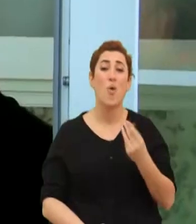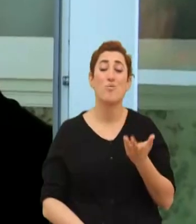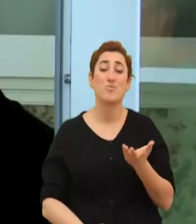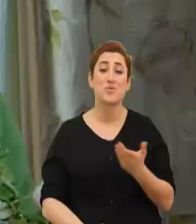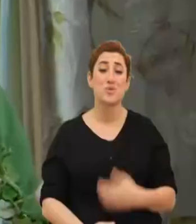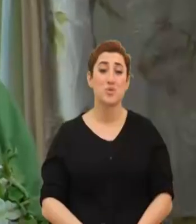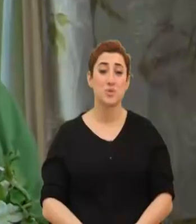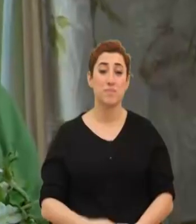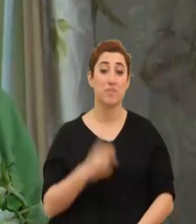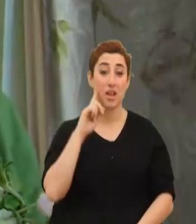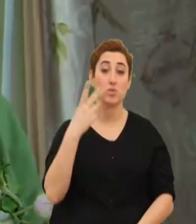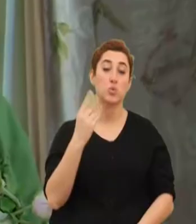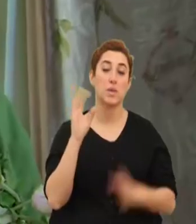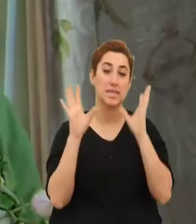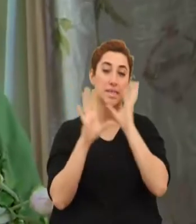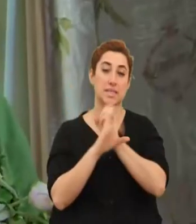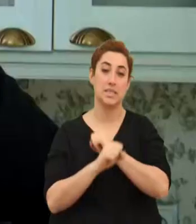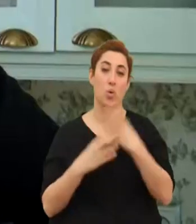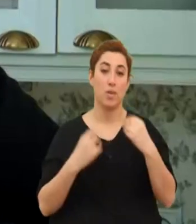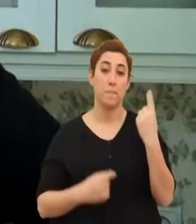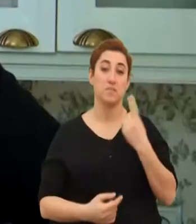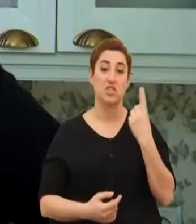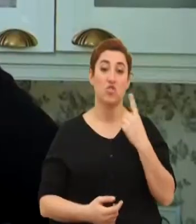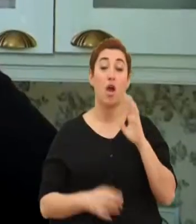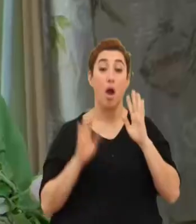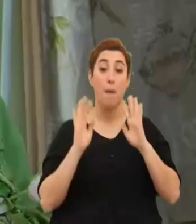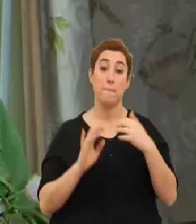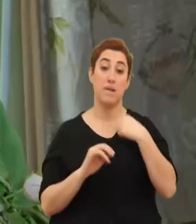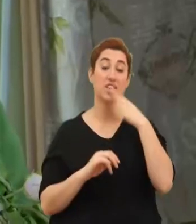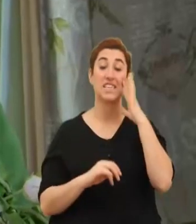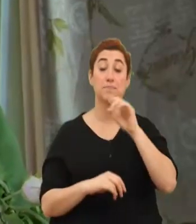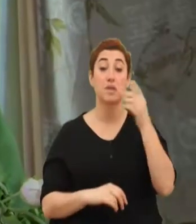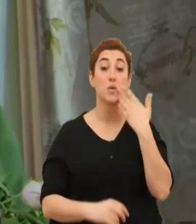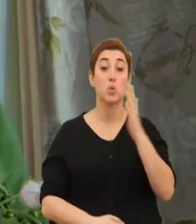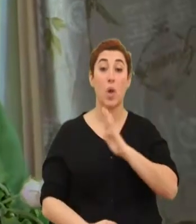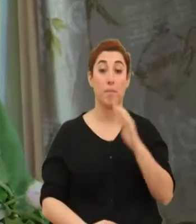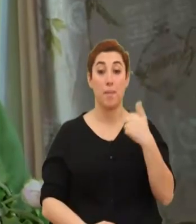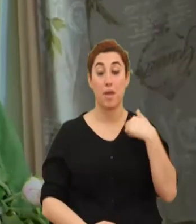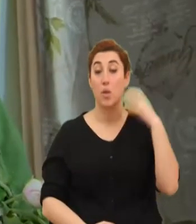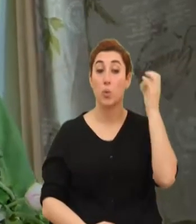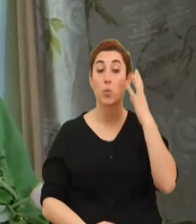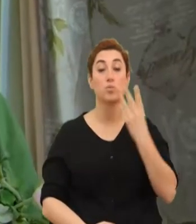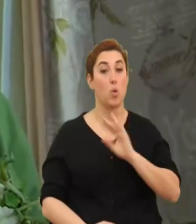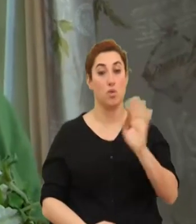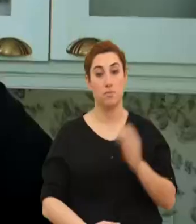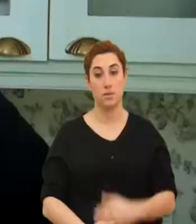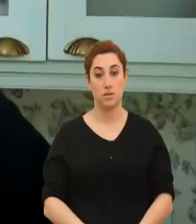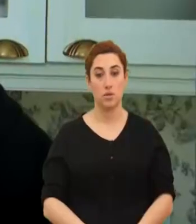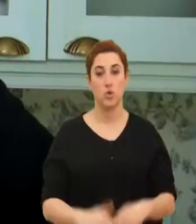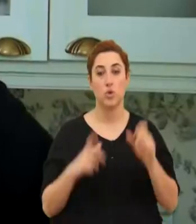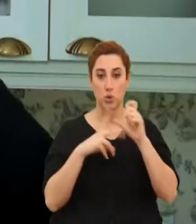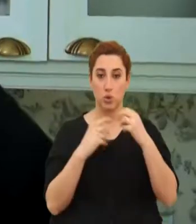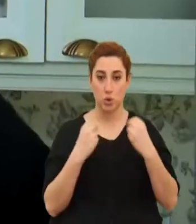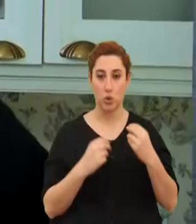Allah aşkına ya? Yalnız çok gizli tutulan bir şey. Aman diyeyim kimseye söyleme, benden de duymuş olma.